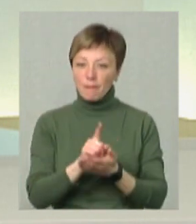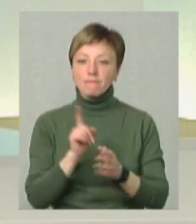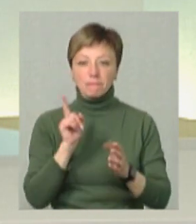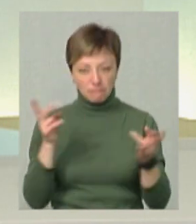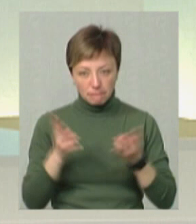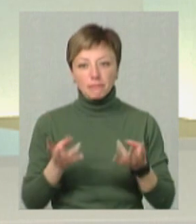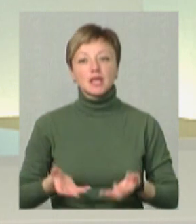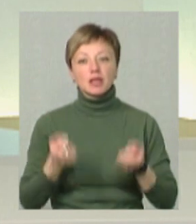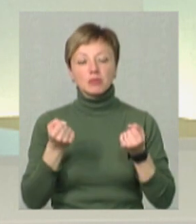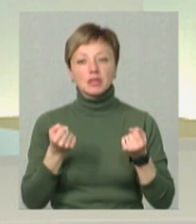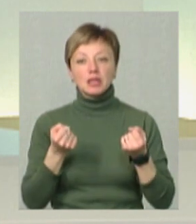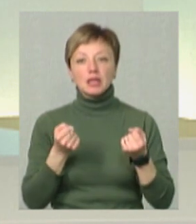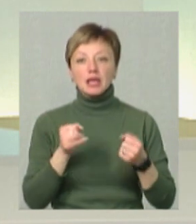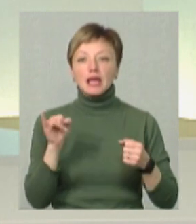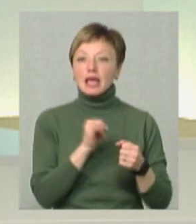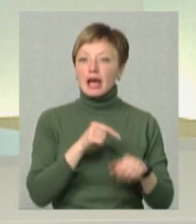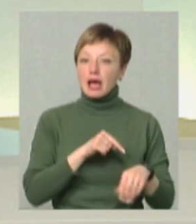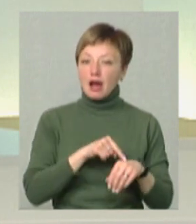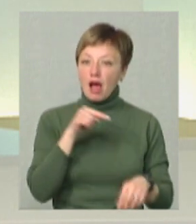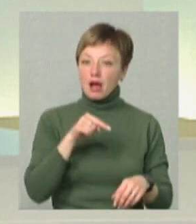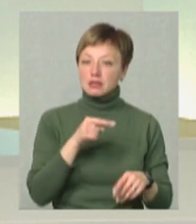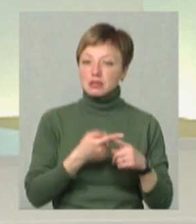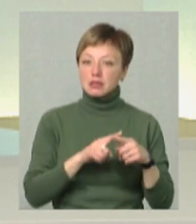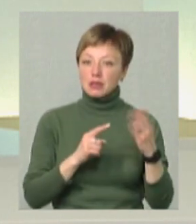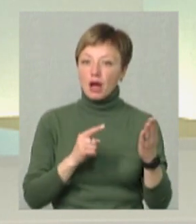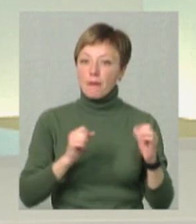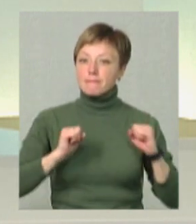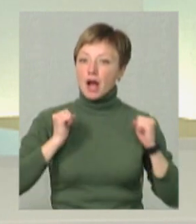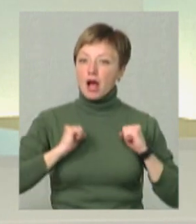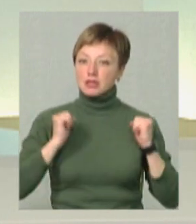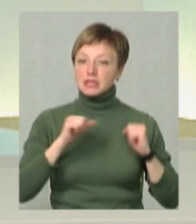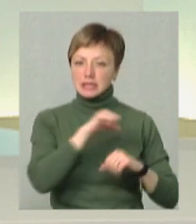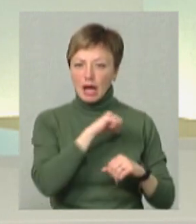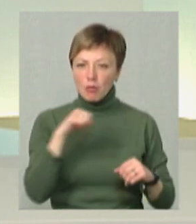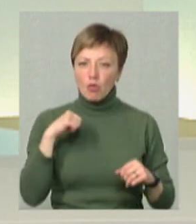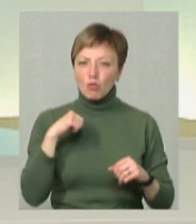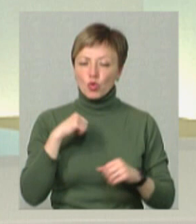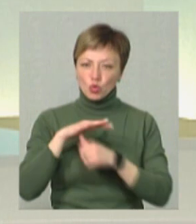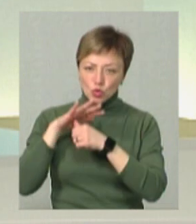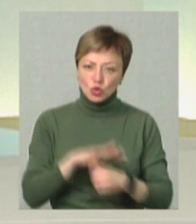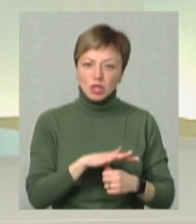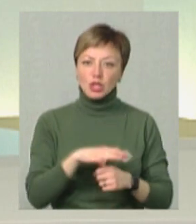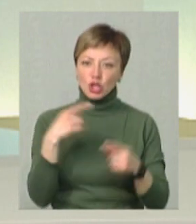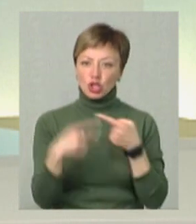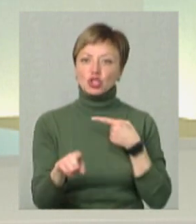підтримувати. І реакційна сторона – прагнення самому душити